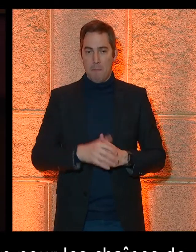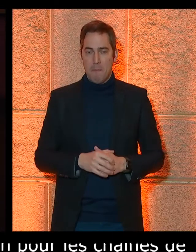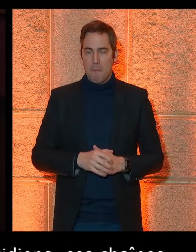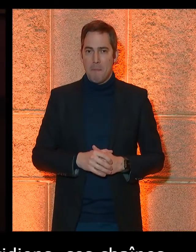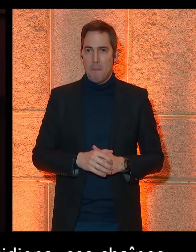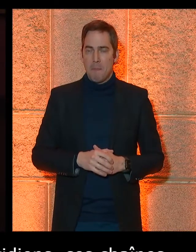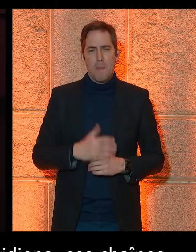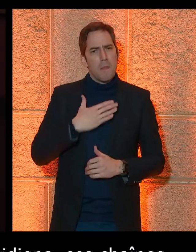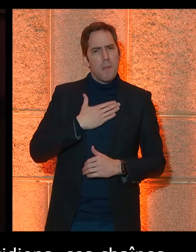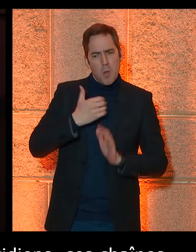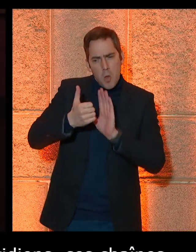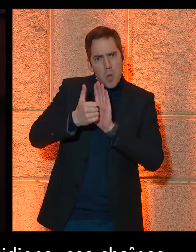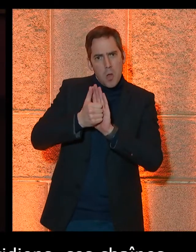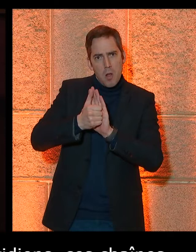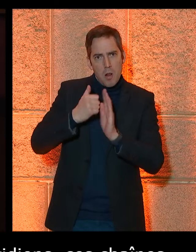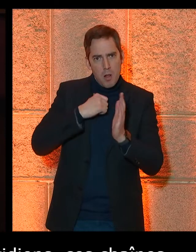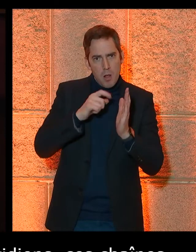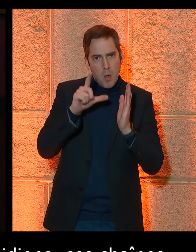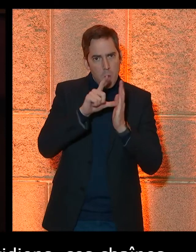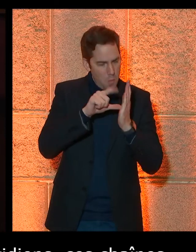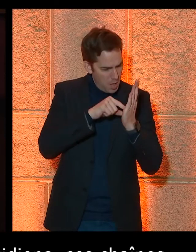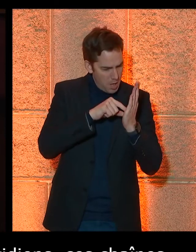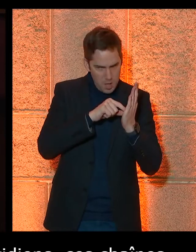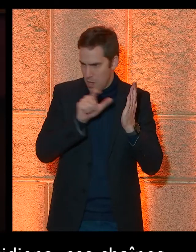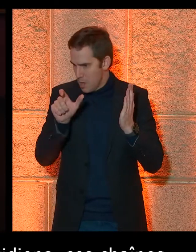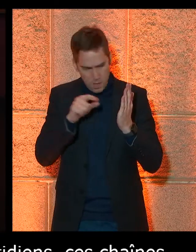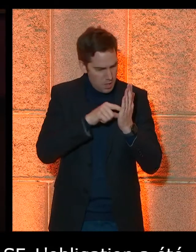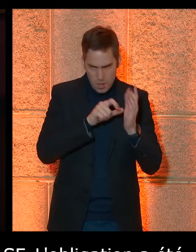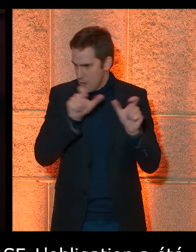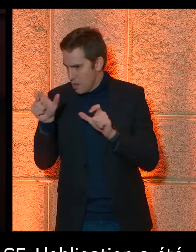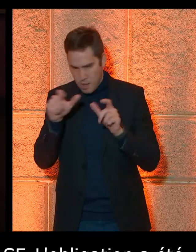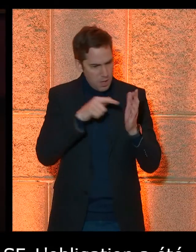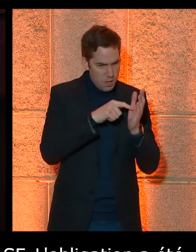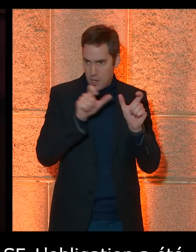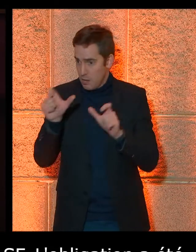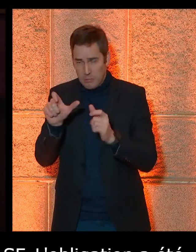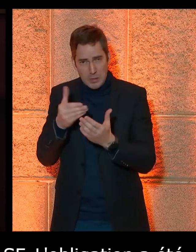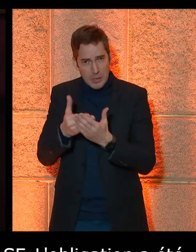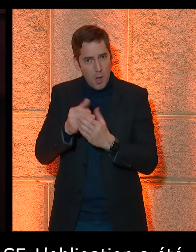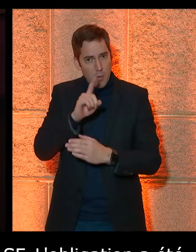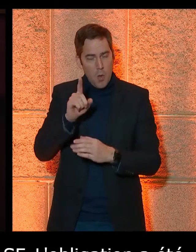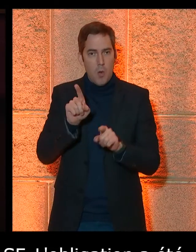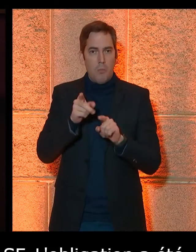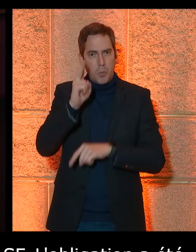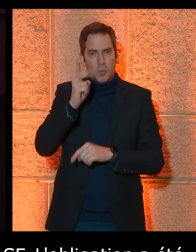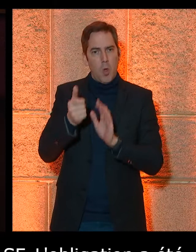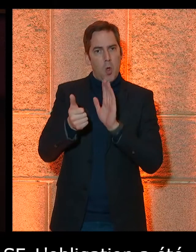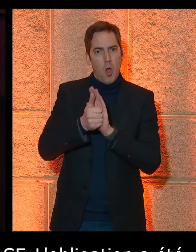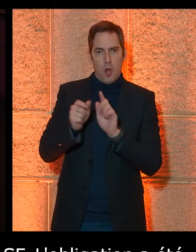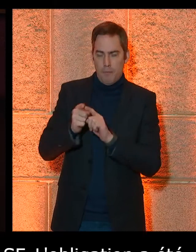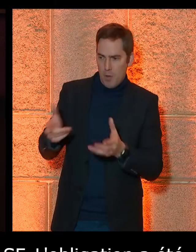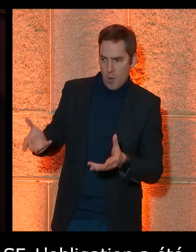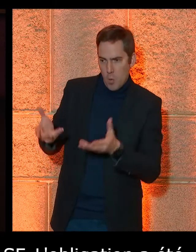uniquement vocation à appliquer les textes législatifs, mais il est là aussi pour encourager à aller encore un peu plus